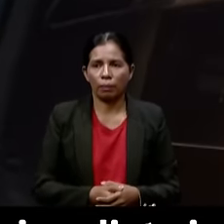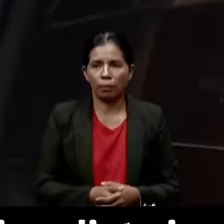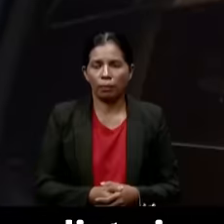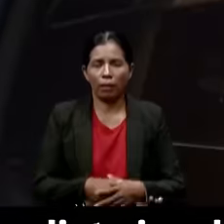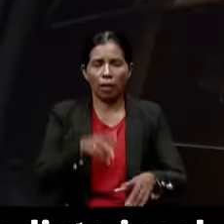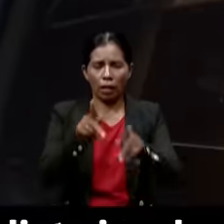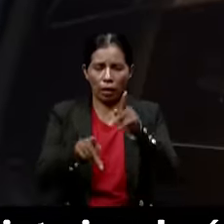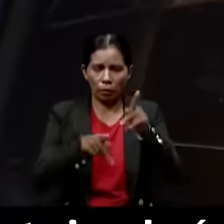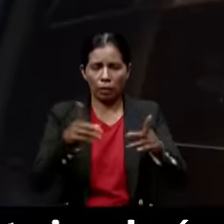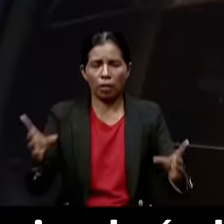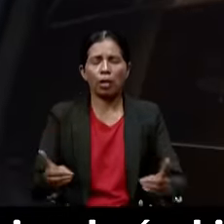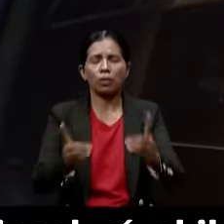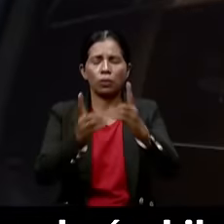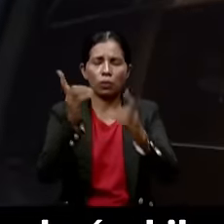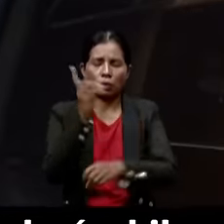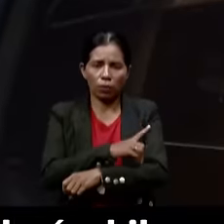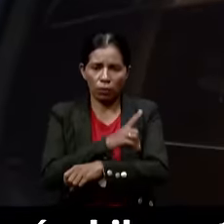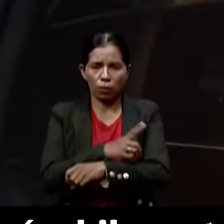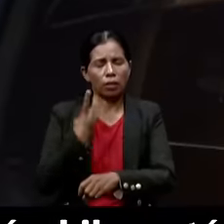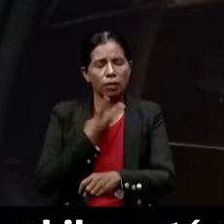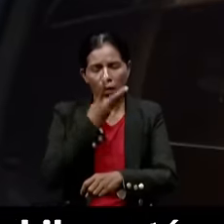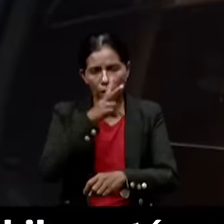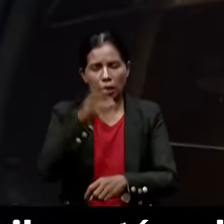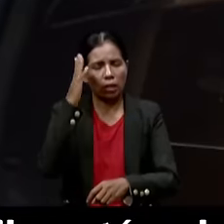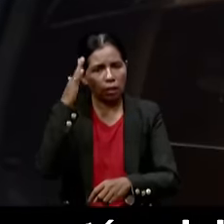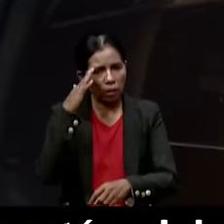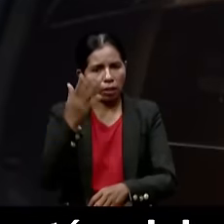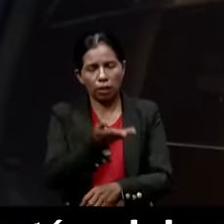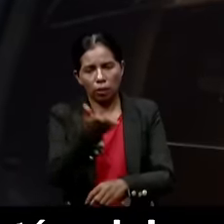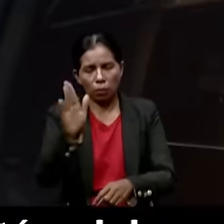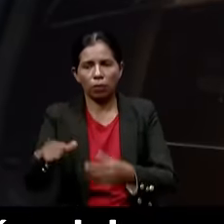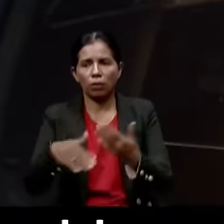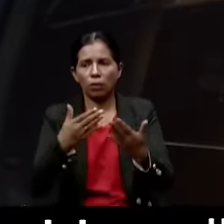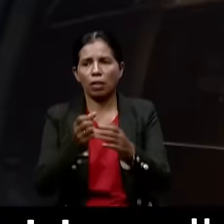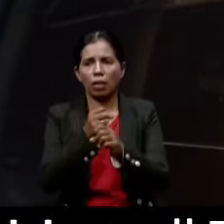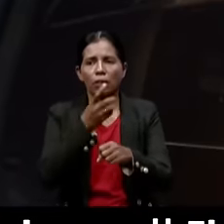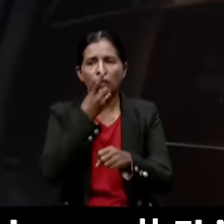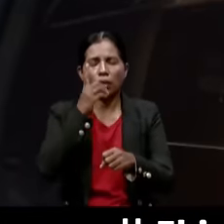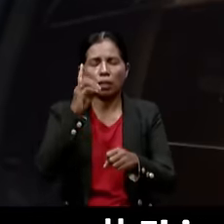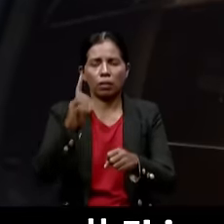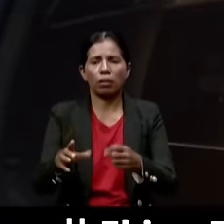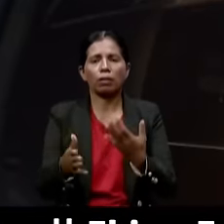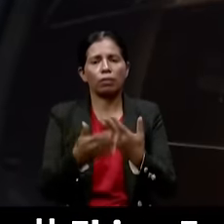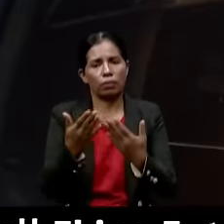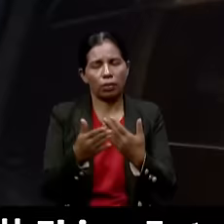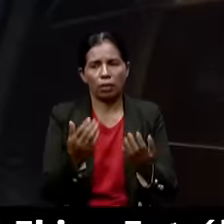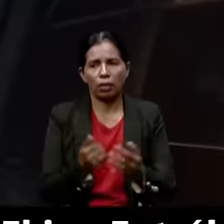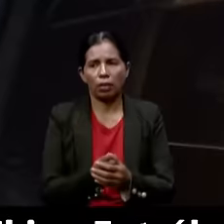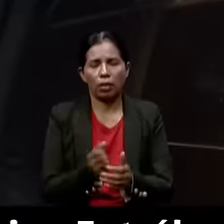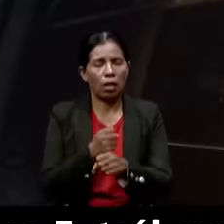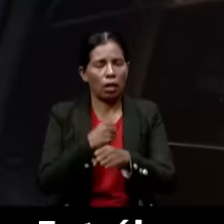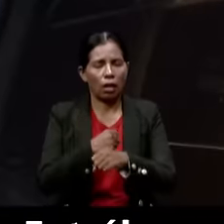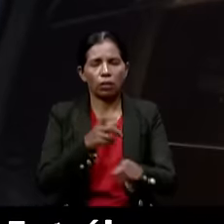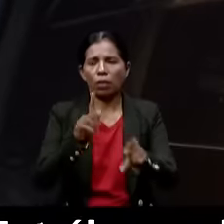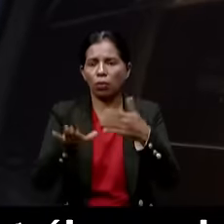pubu ne enfrenta lor lor ne itahate ne hela masita buat sira hal de kalasan yang mais baratu mengalabui tiap pebunyi hanua